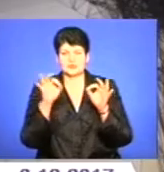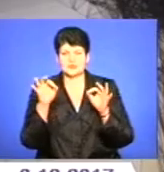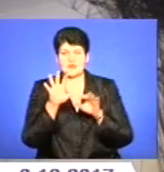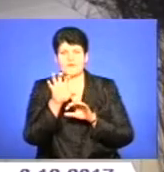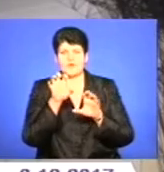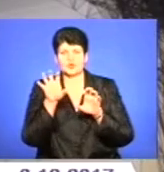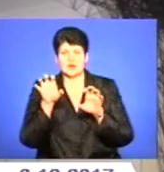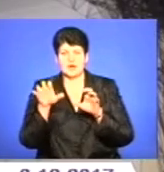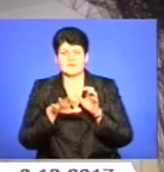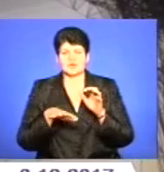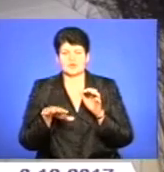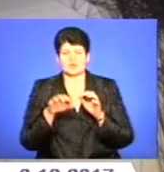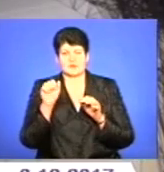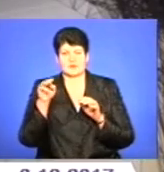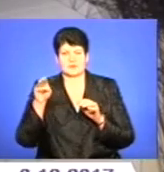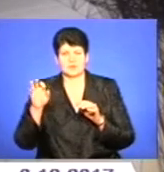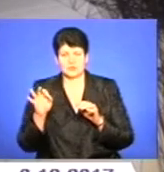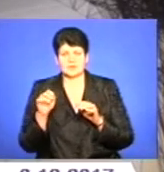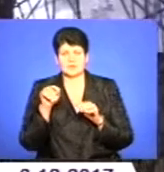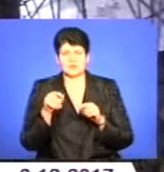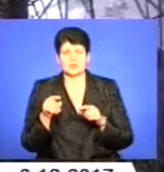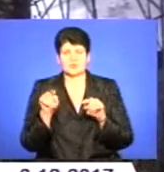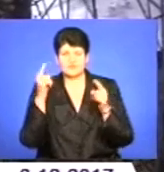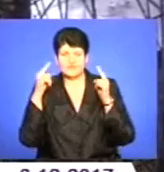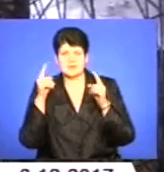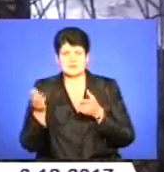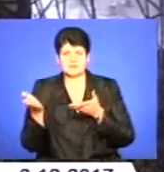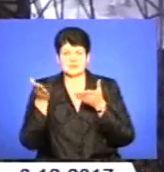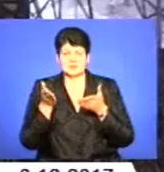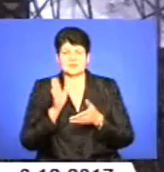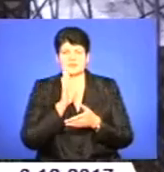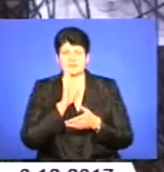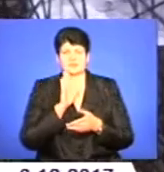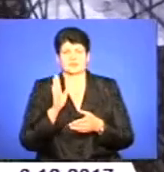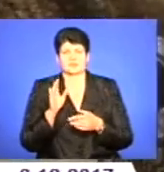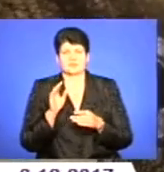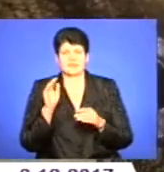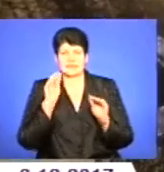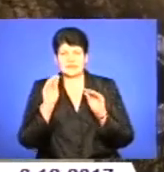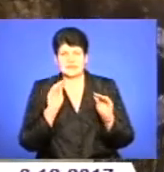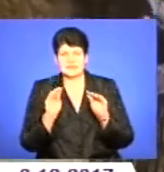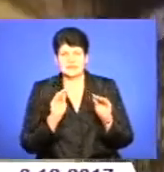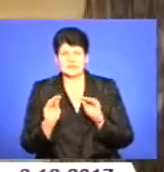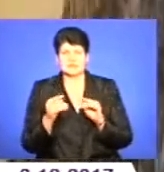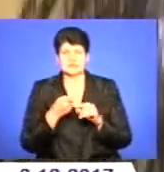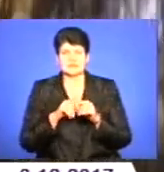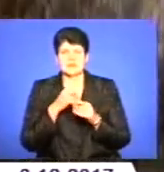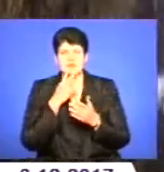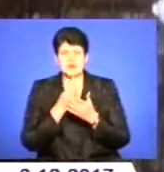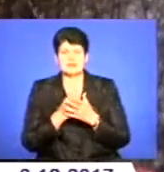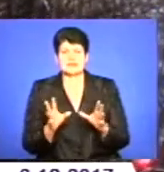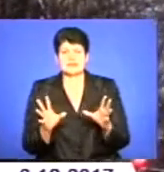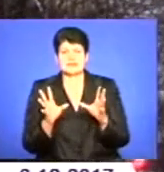фотографії із зони бойових дій. Для його створення військові запросили дизайнера Ольгу Шафарську. Інсталяція символізує єдність і